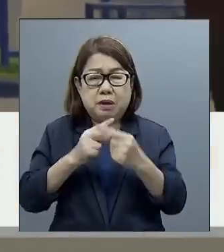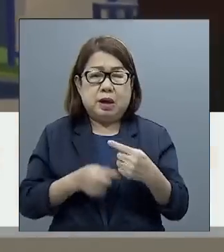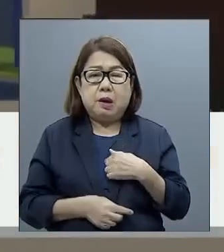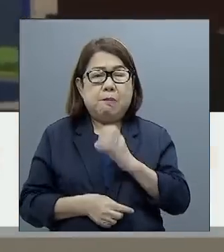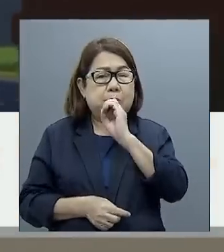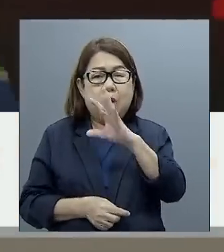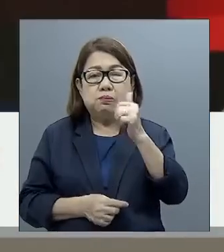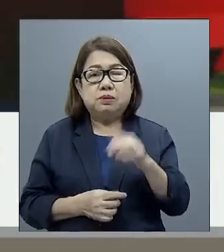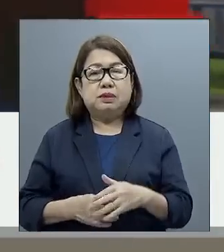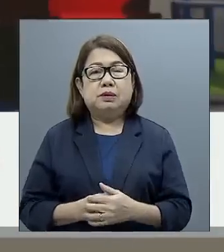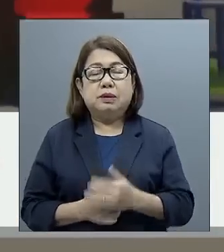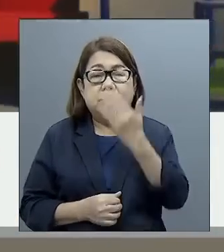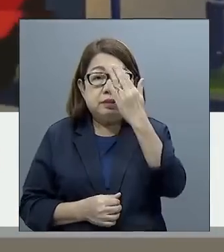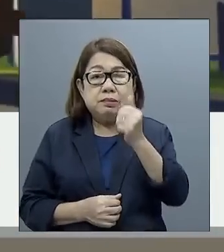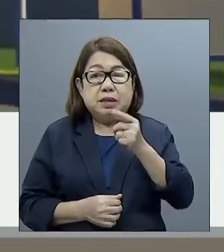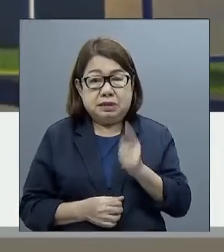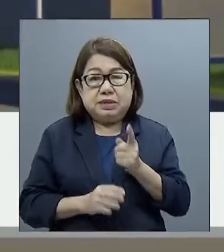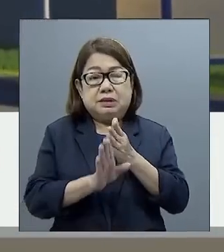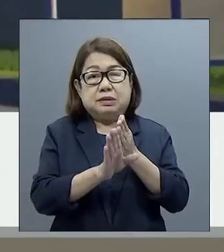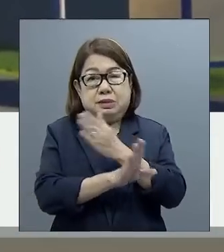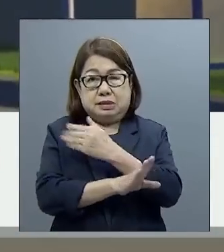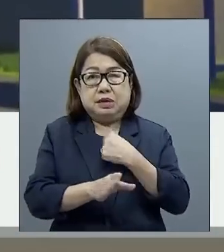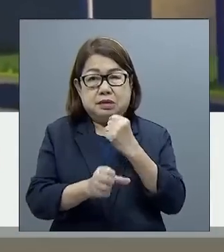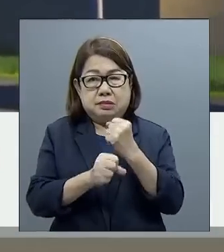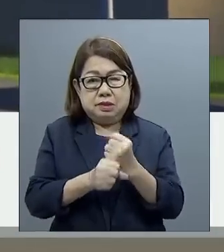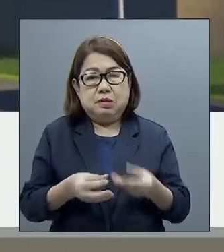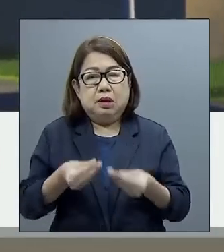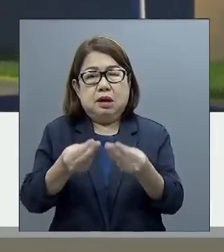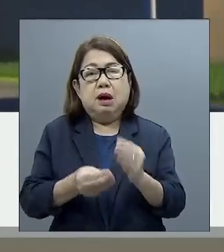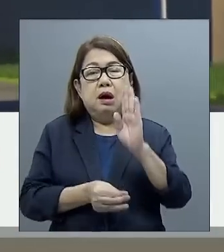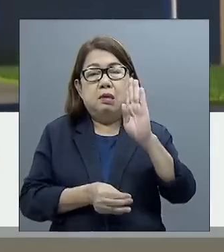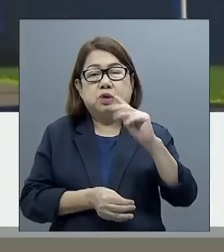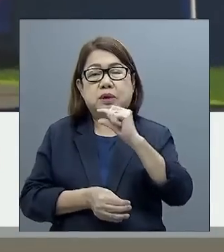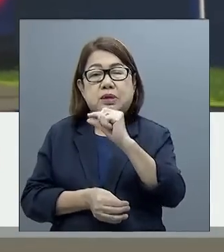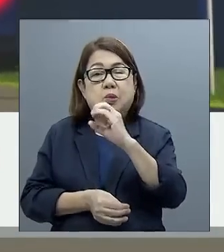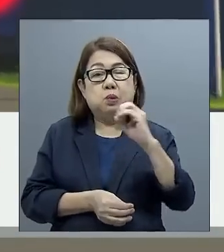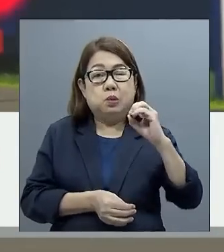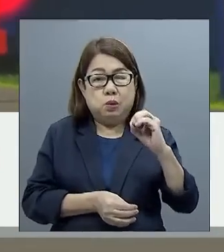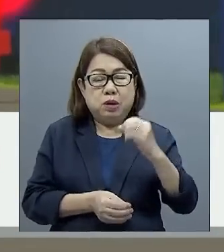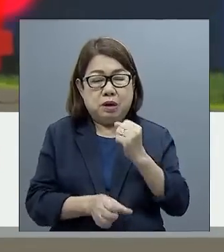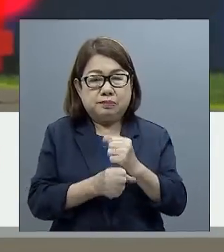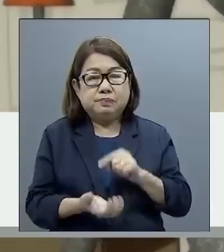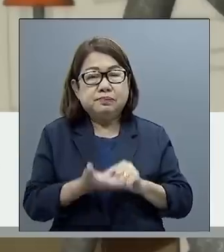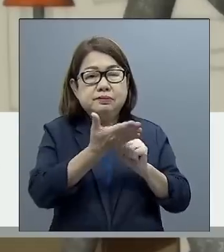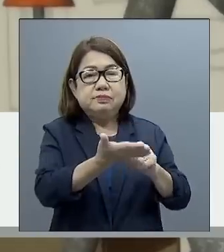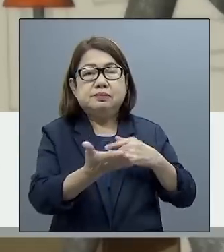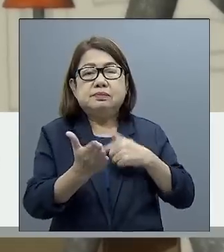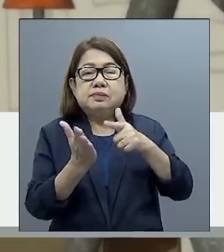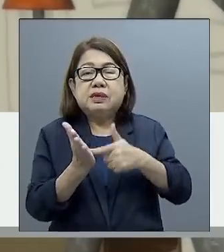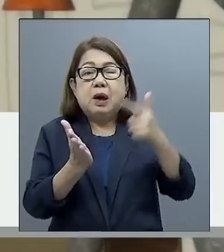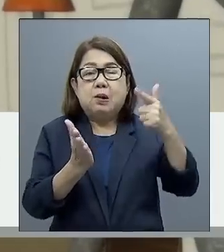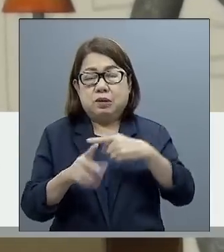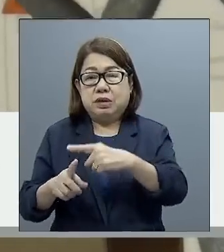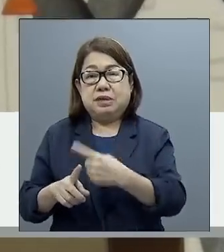องนี้ได้เพราะว่าก่อนหน้านี้ค่ะเขาทำงานให้กับบริษัท Google จนกระทั่งได้ยื่นเรื่องลาออกเมื่อเดือนเมษายนที่ผ่านม